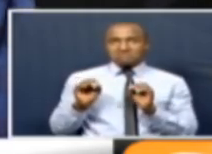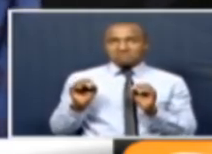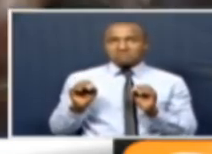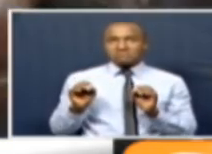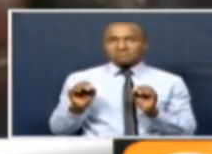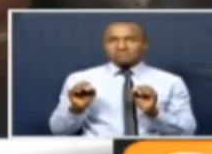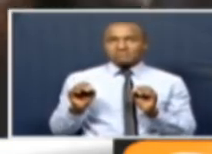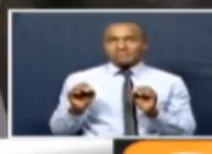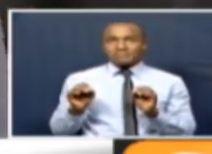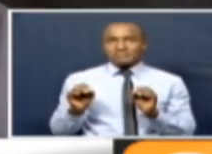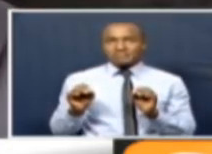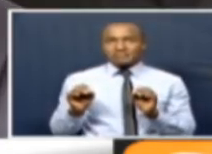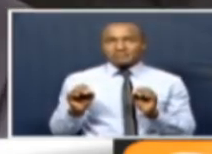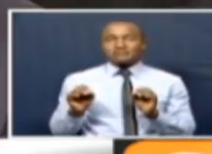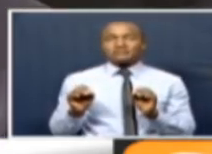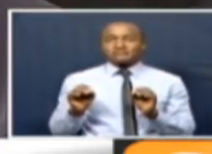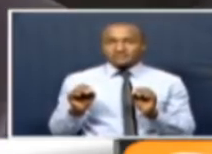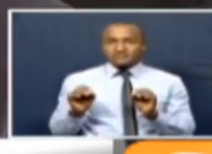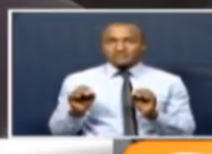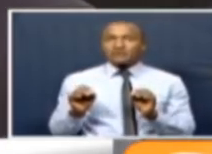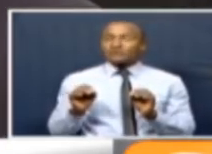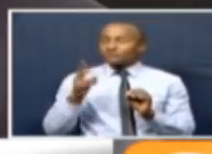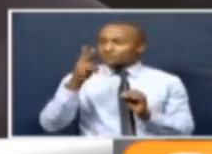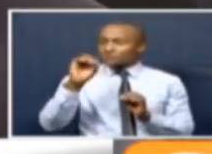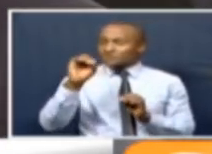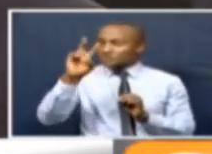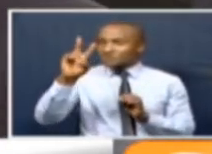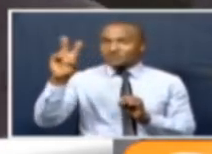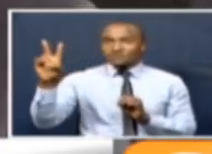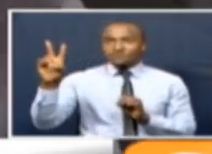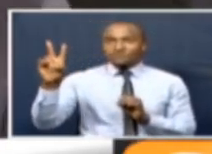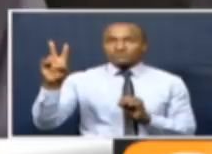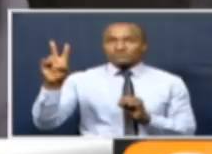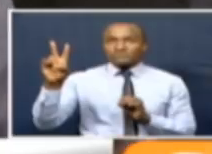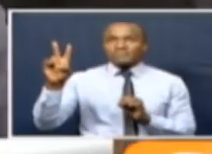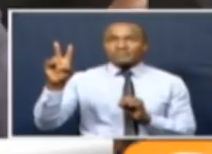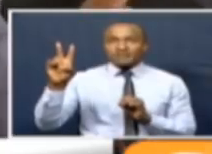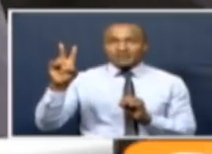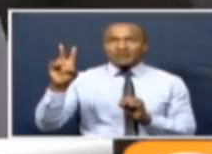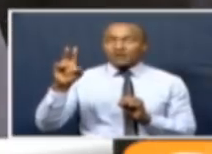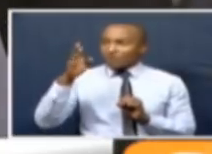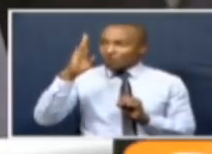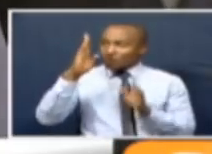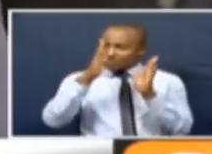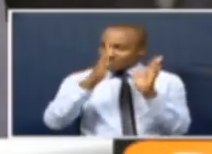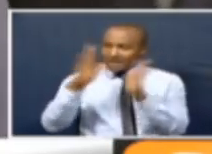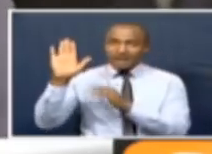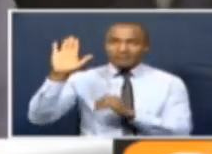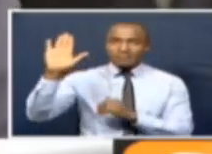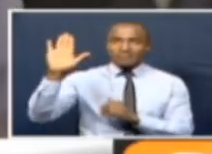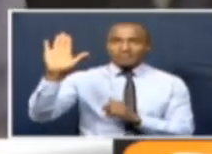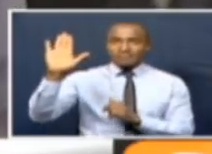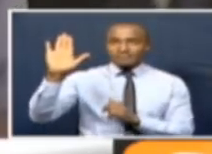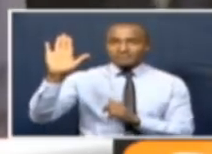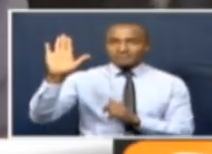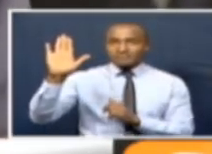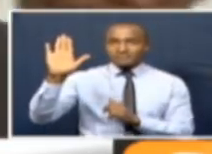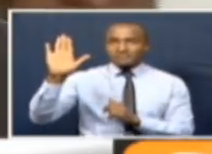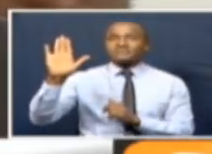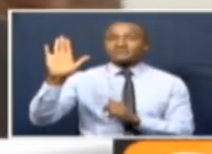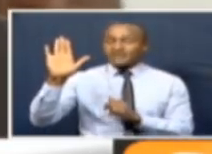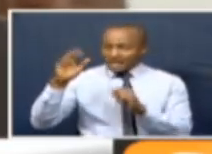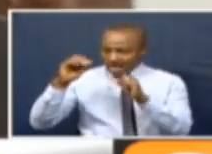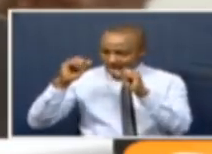ile. Hata safari ya kutembea 2022, sababu ni Mungu amepanga na hiyo hesabu